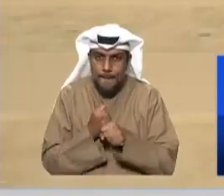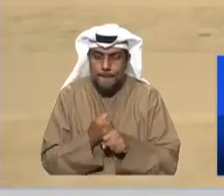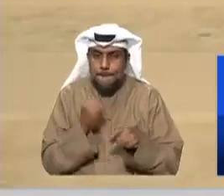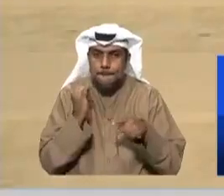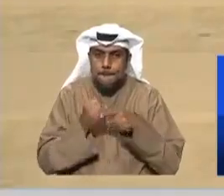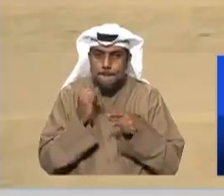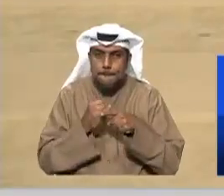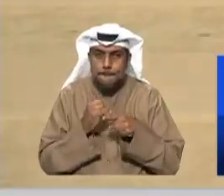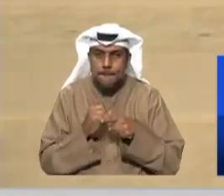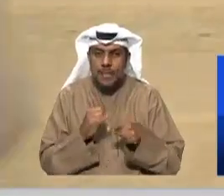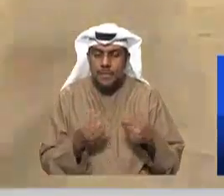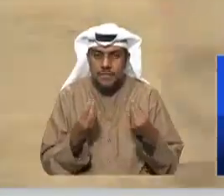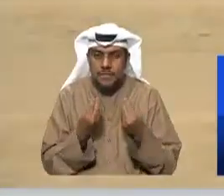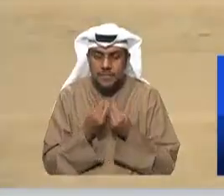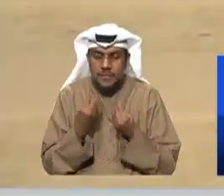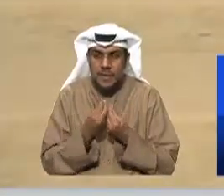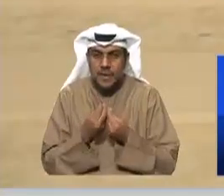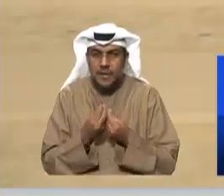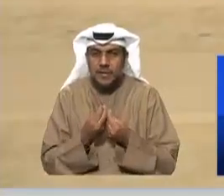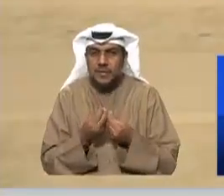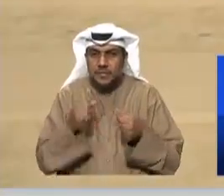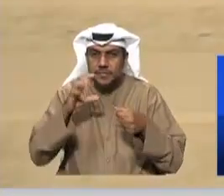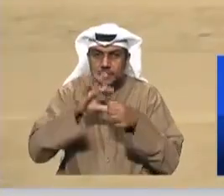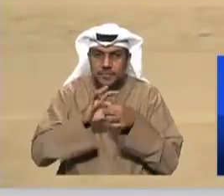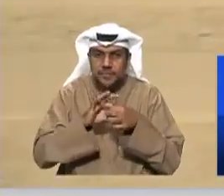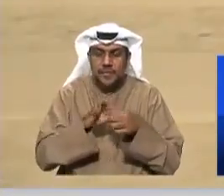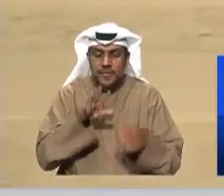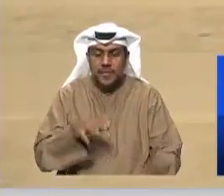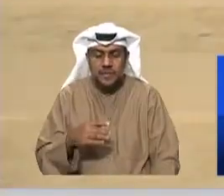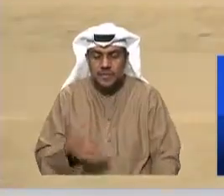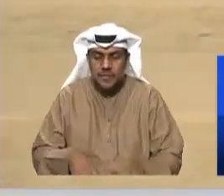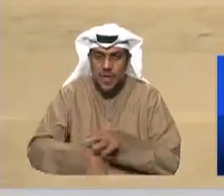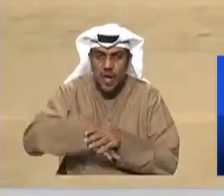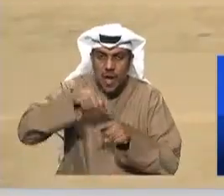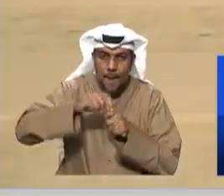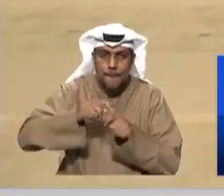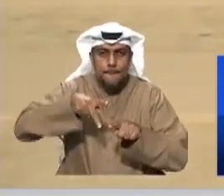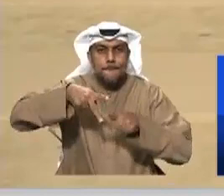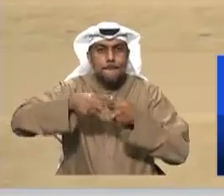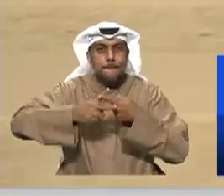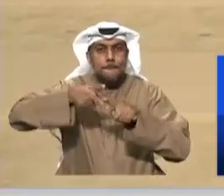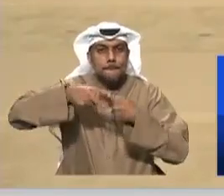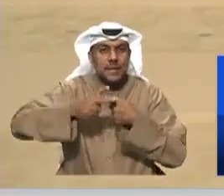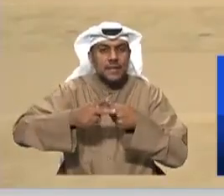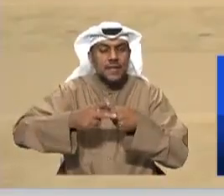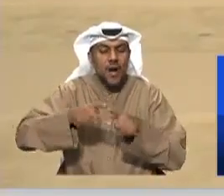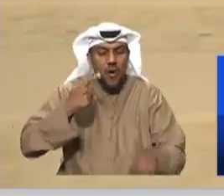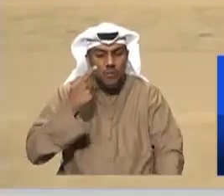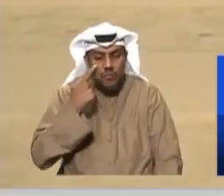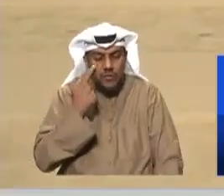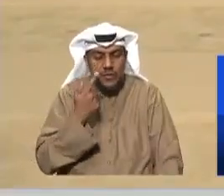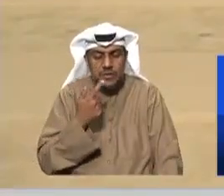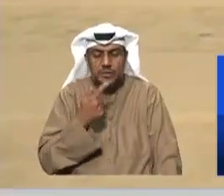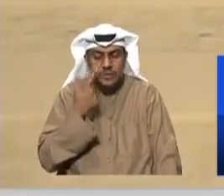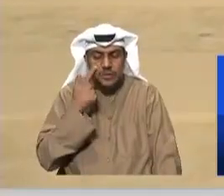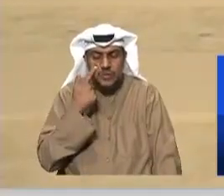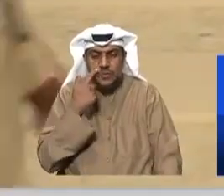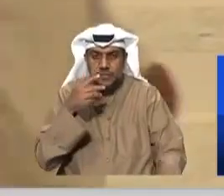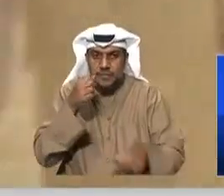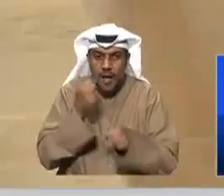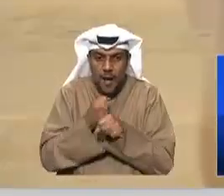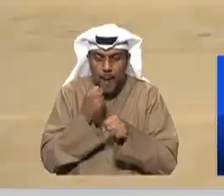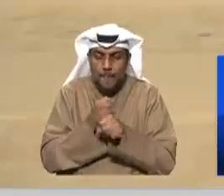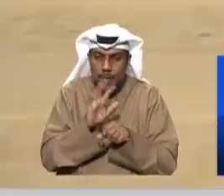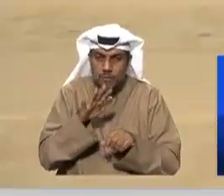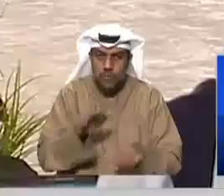منصة إلكترونية في إنتاجات المصانع المحلية موجودة حاليا في المنصة اللي تم تطبيقها